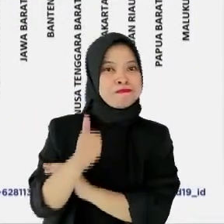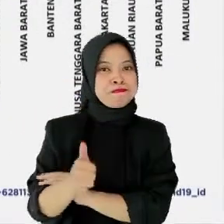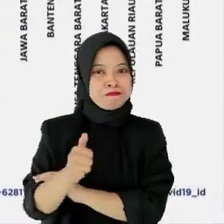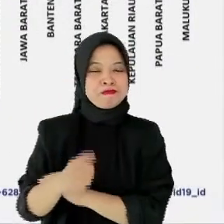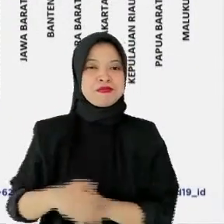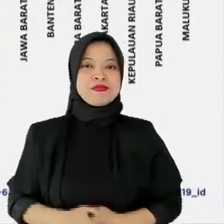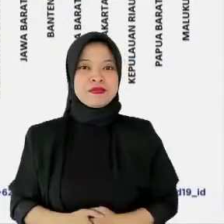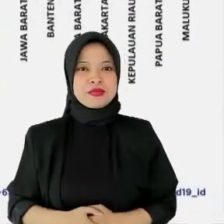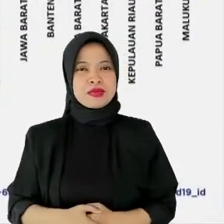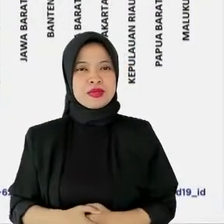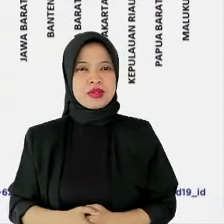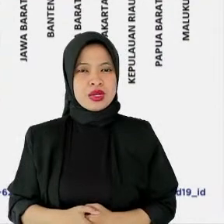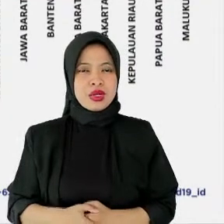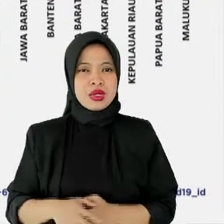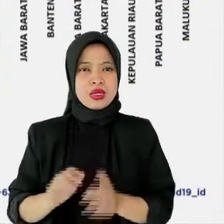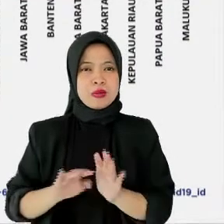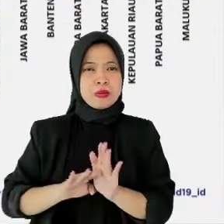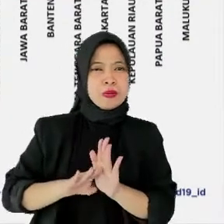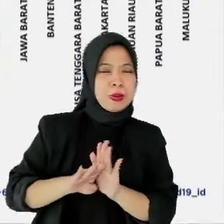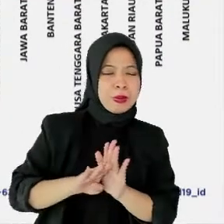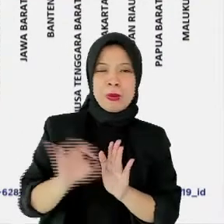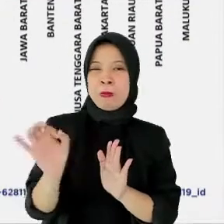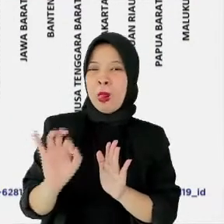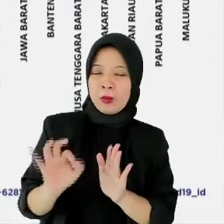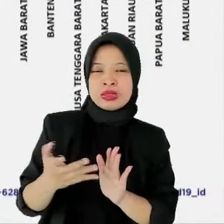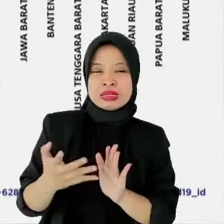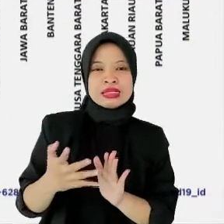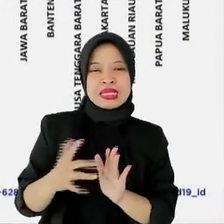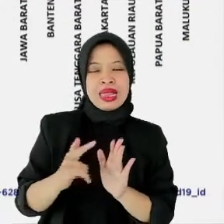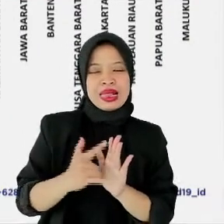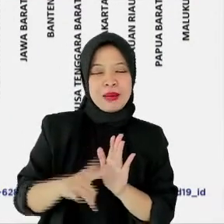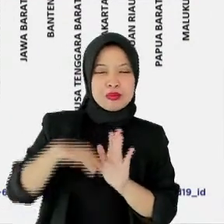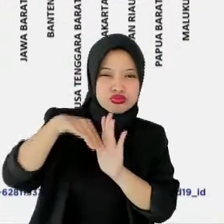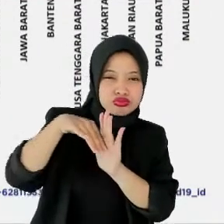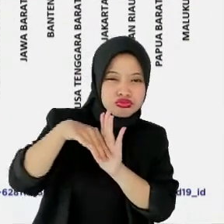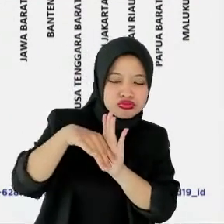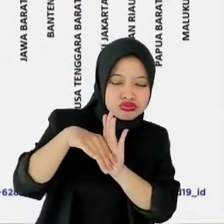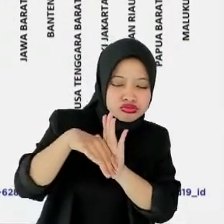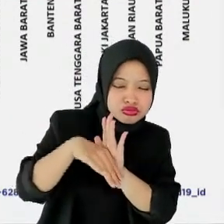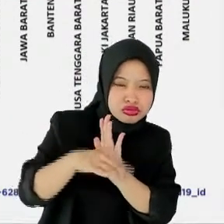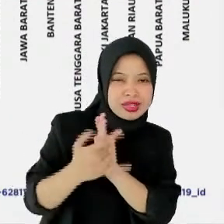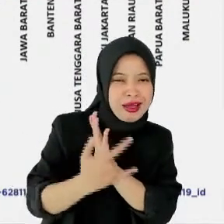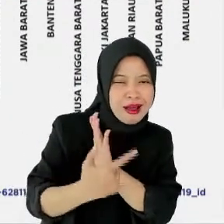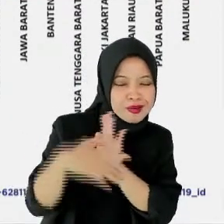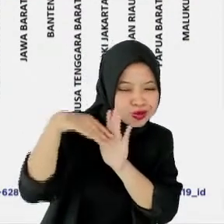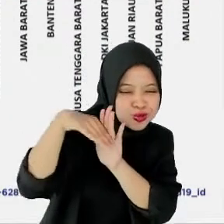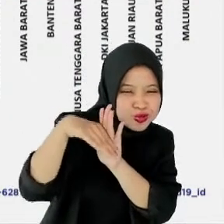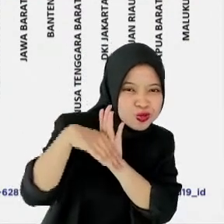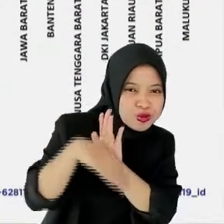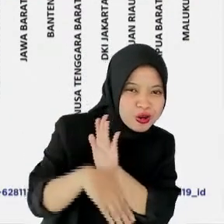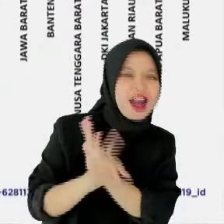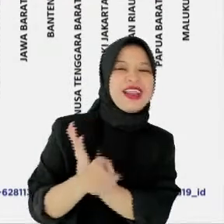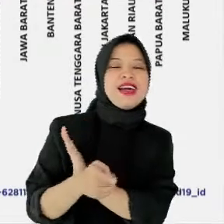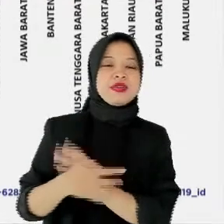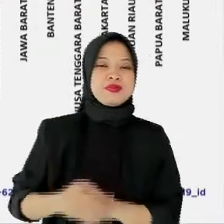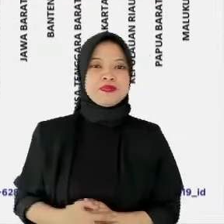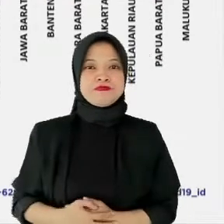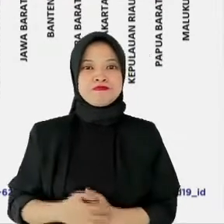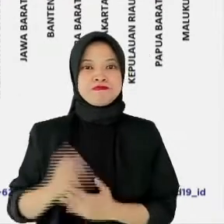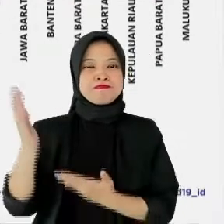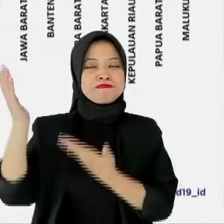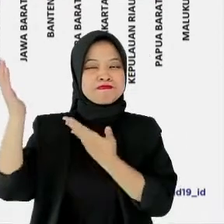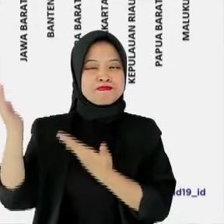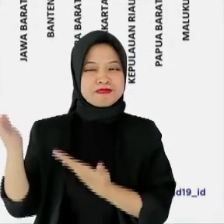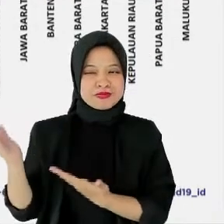terus jalan dan ternyata belum ada naik lagi, alhamdulillahnya masih terus konsisten turun. Nah, di sini ada beberapa gambaran